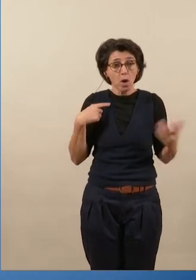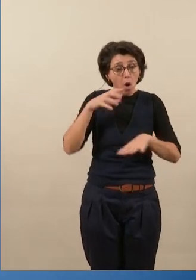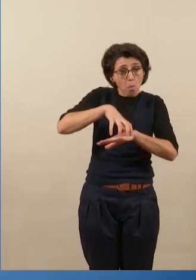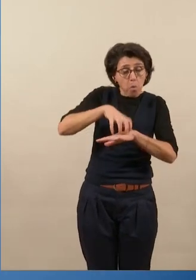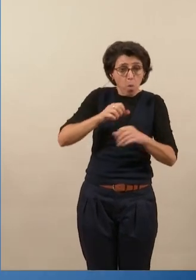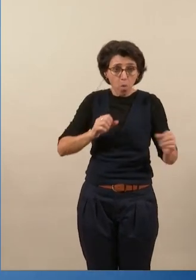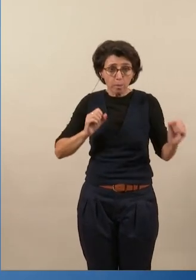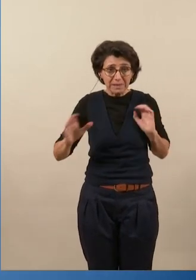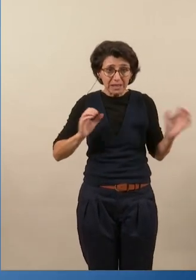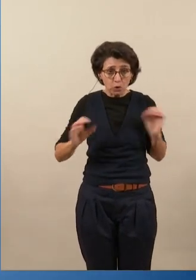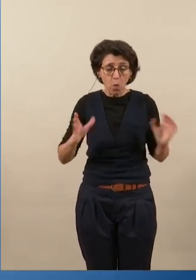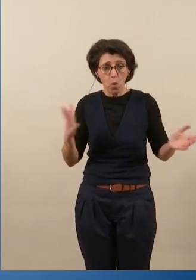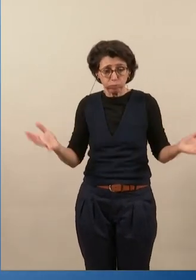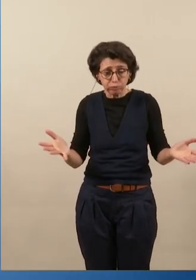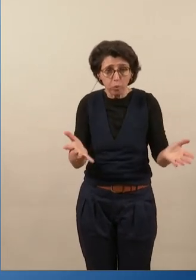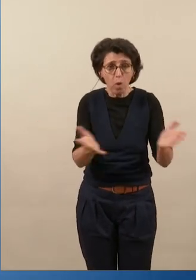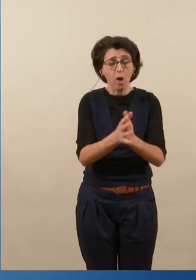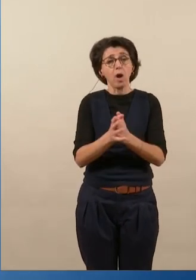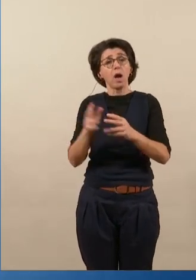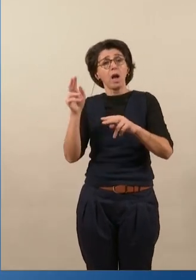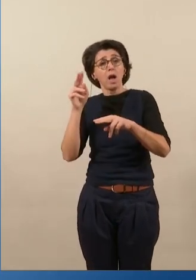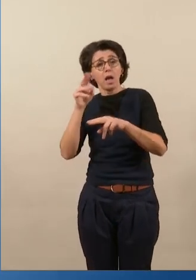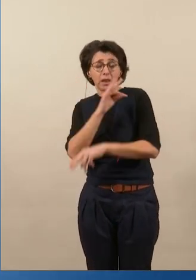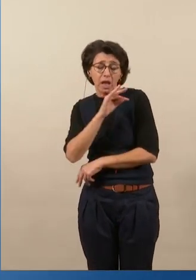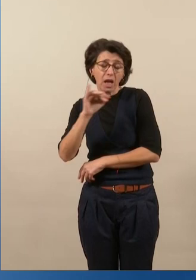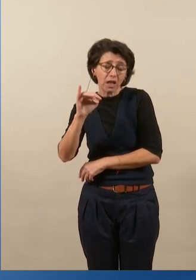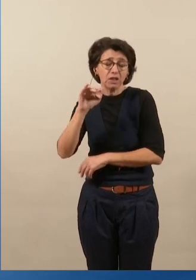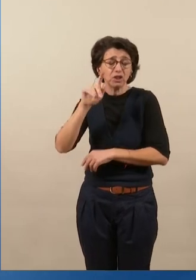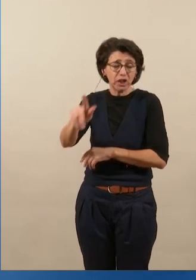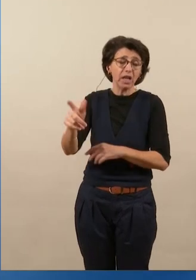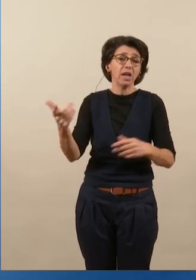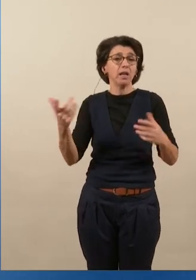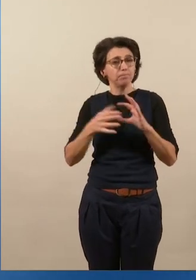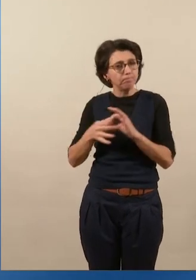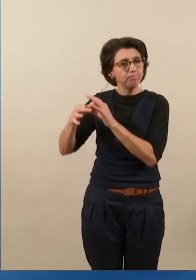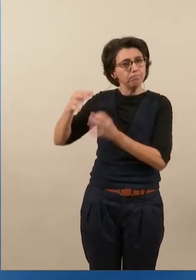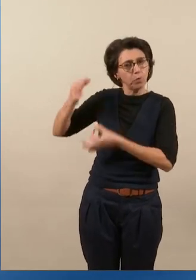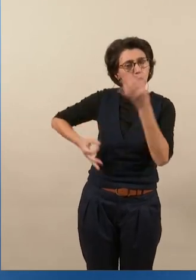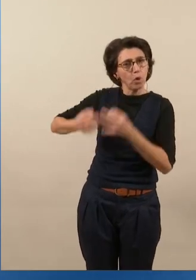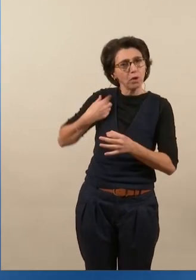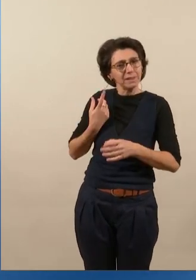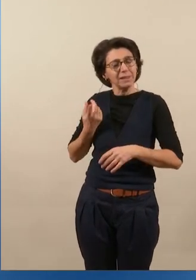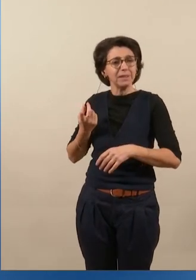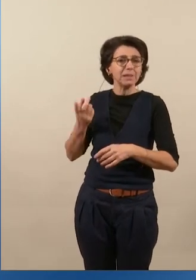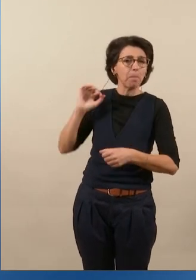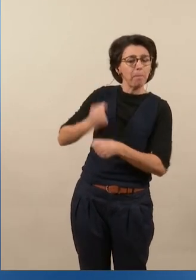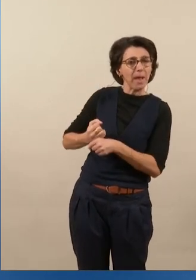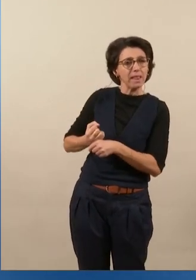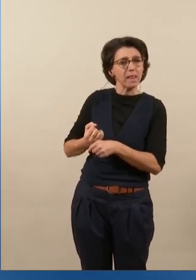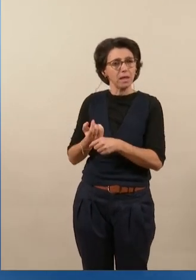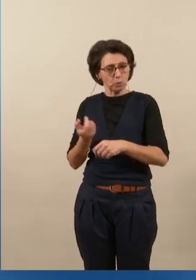médiation systématiser les travaux d'intérêts généraux en lien avec le Procureur pour des peines immédiates notamment avec les